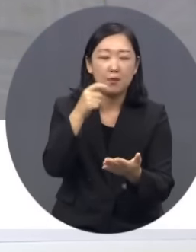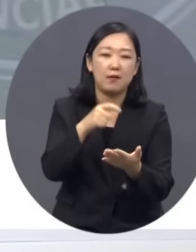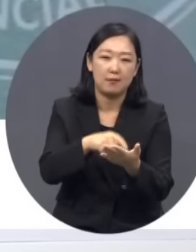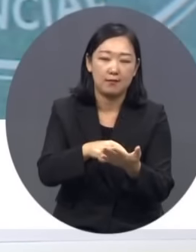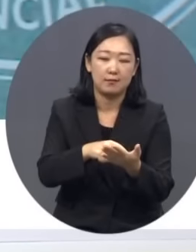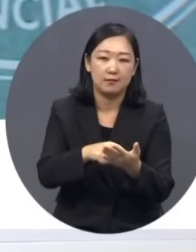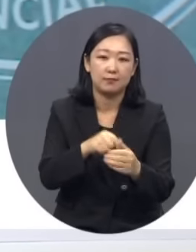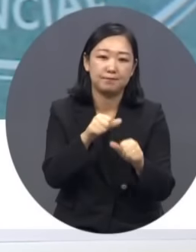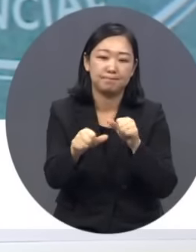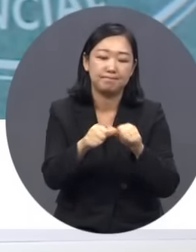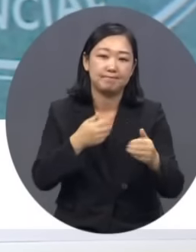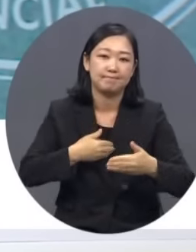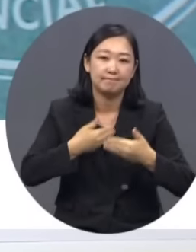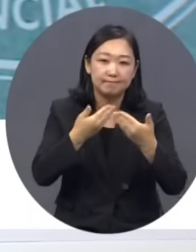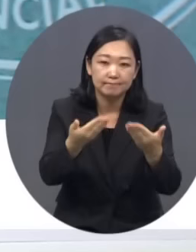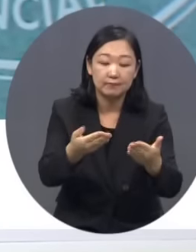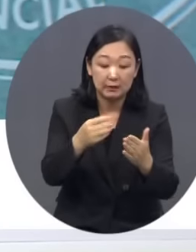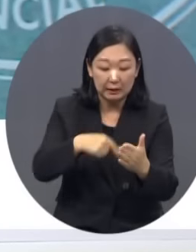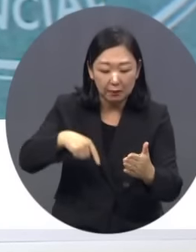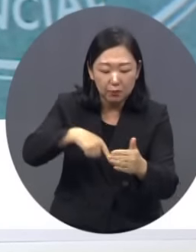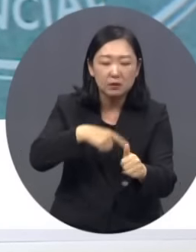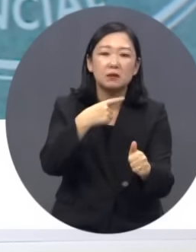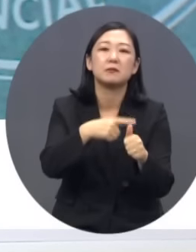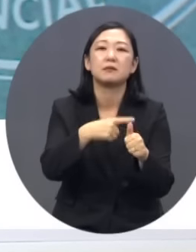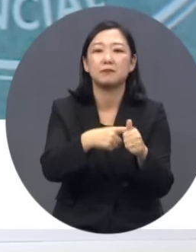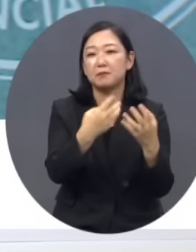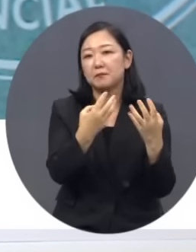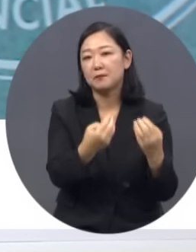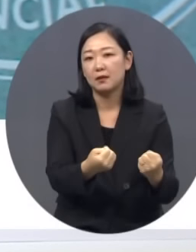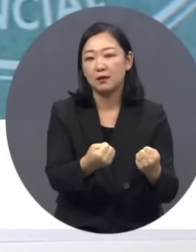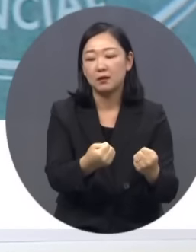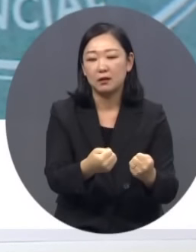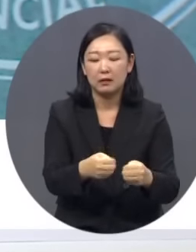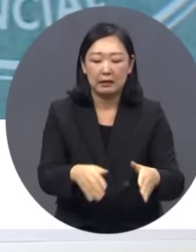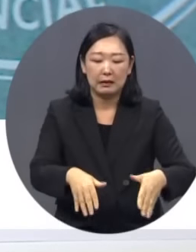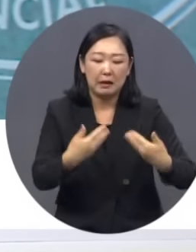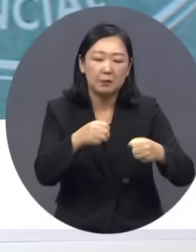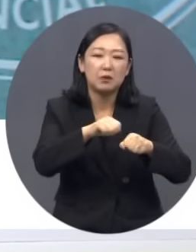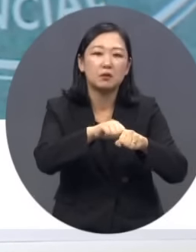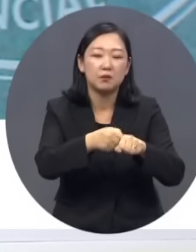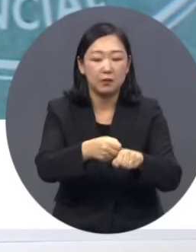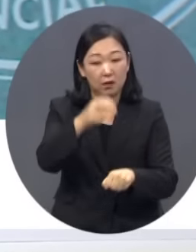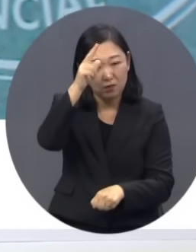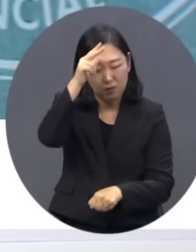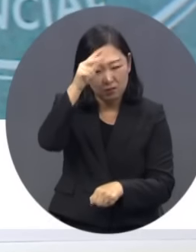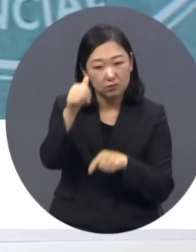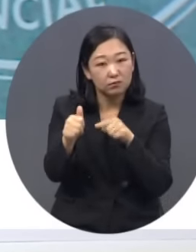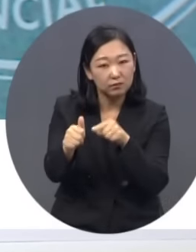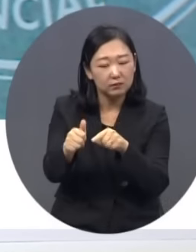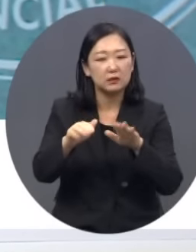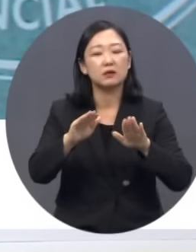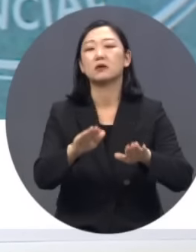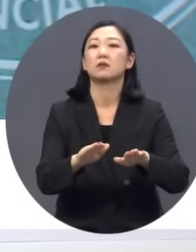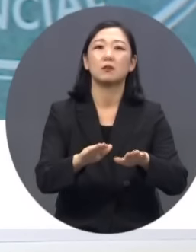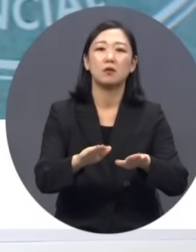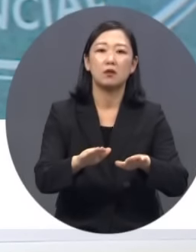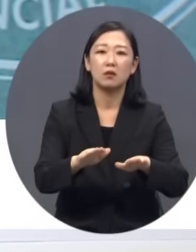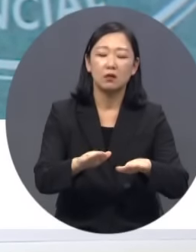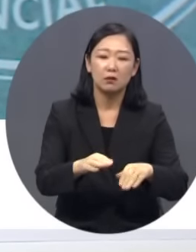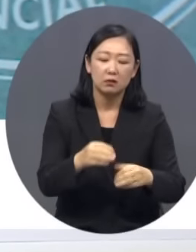전해드렸습니다 경찰 내부에서도 비판이 쏟아지고 있지만 방망이 처벌을 한 경찰이 이번에는